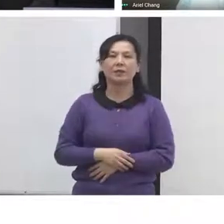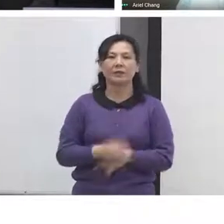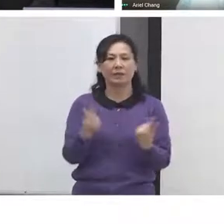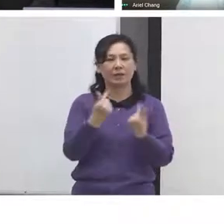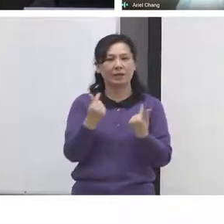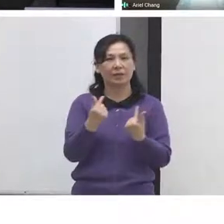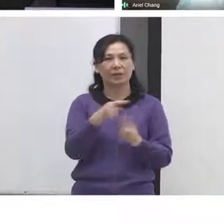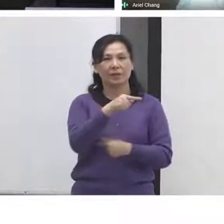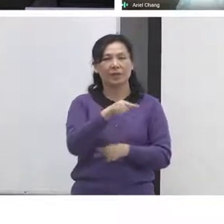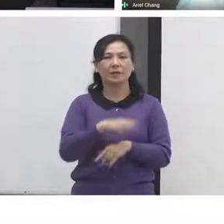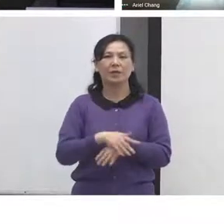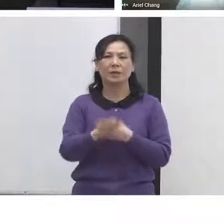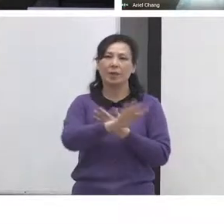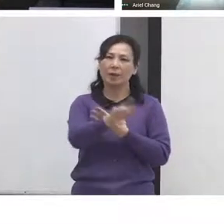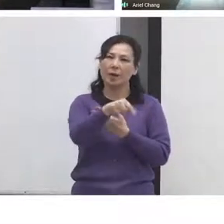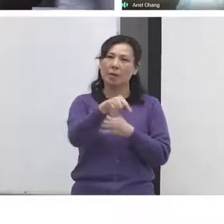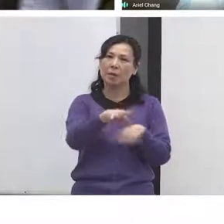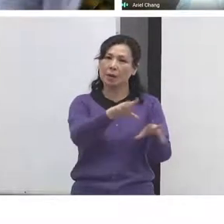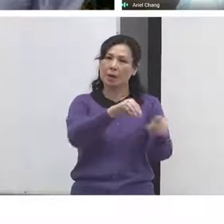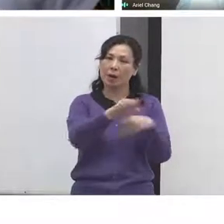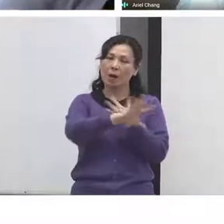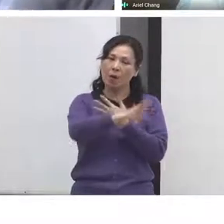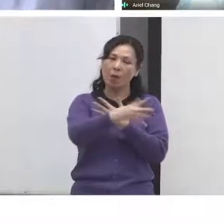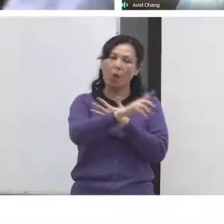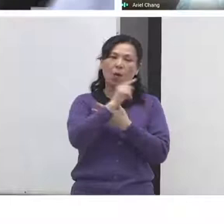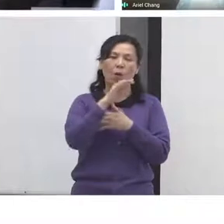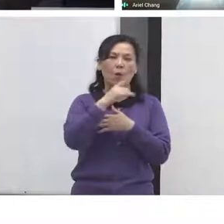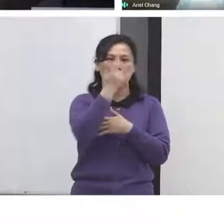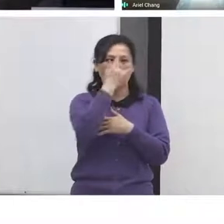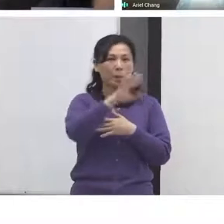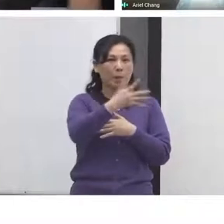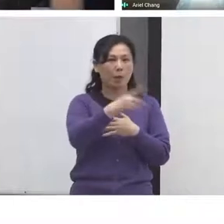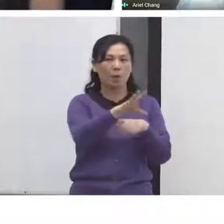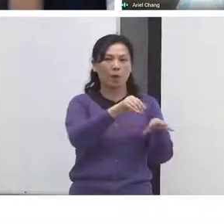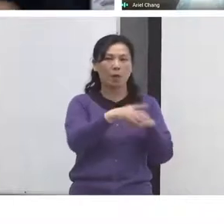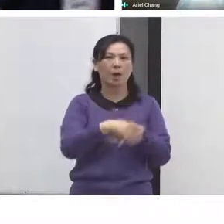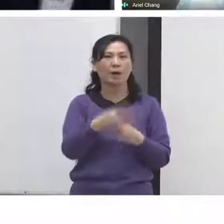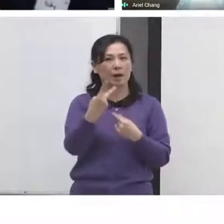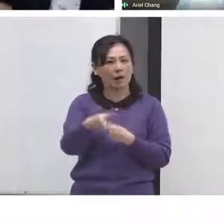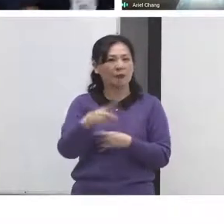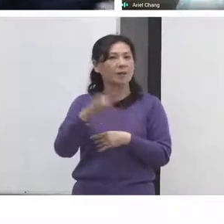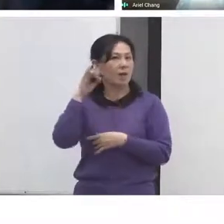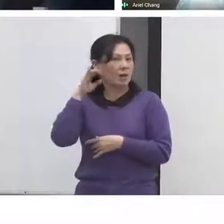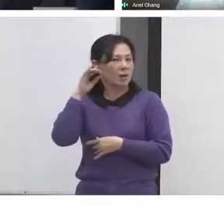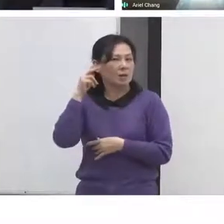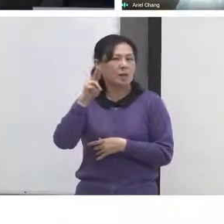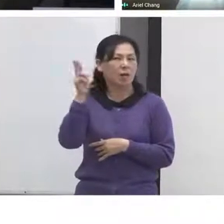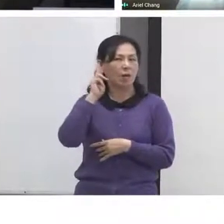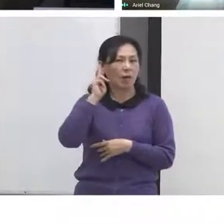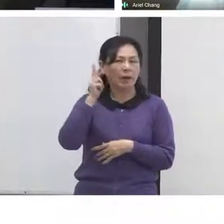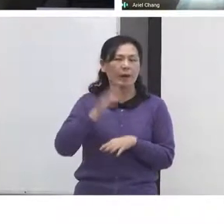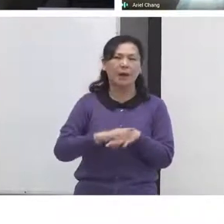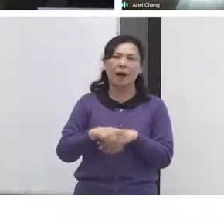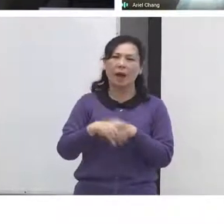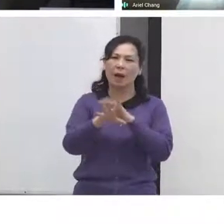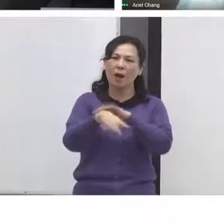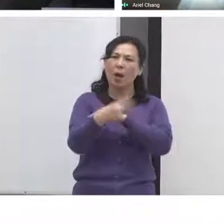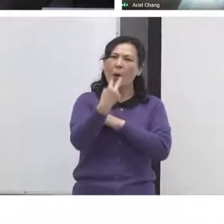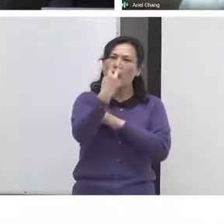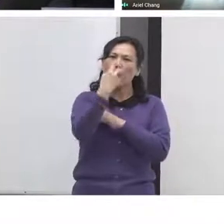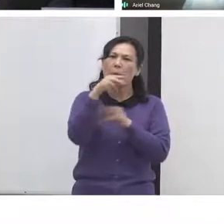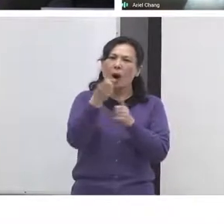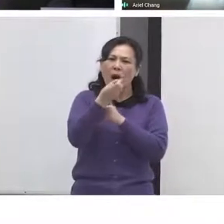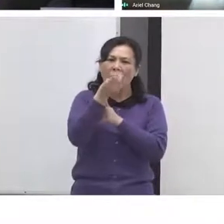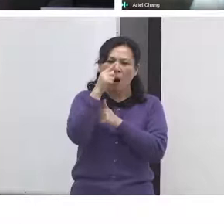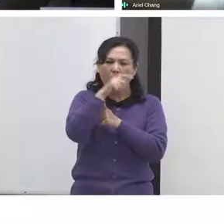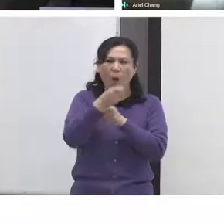accessibility 这些 analysis， 那或者是一些其他比如说像噪音地图或者是空气污染地图等等。那也就是说让民